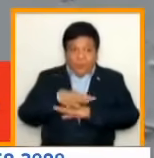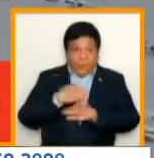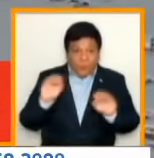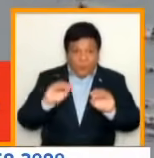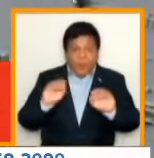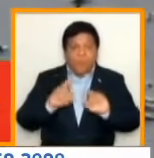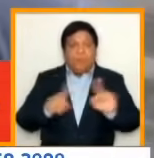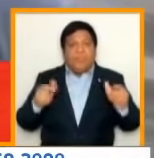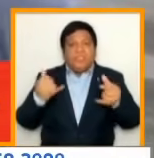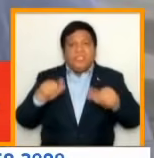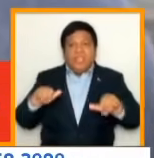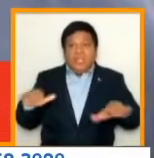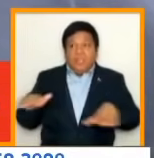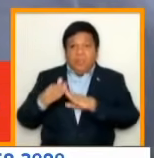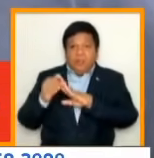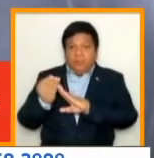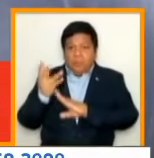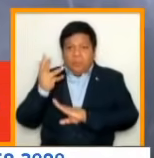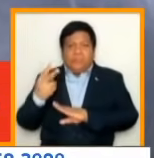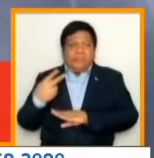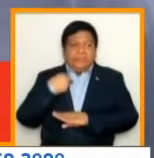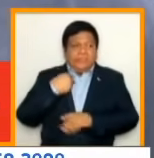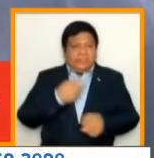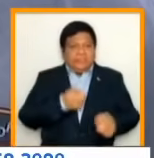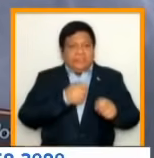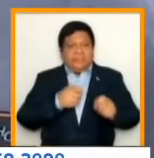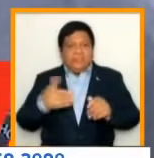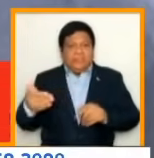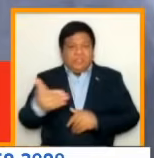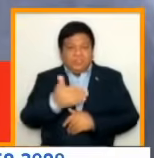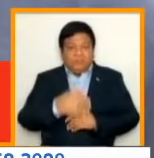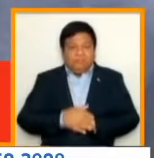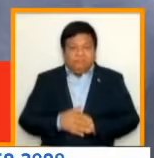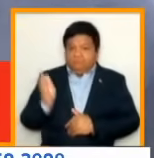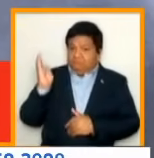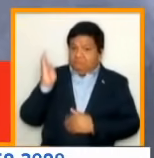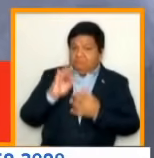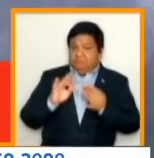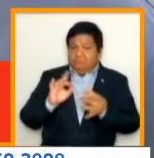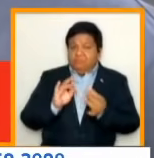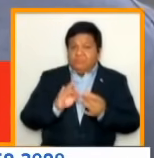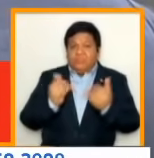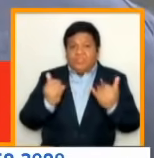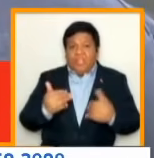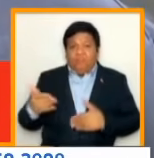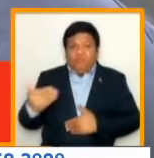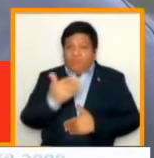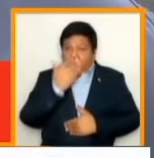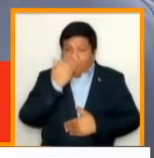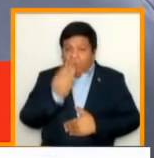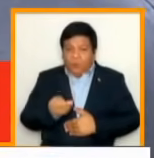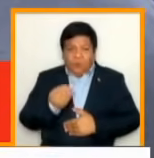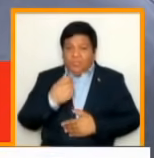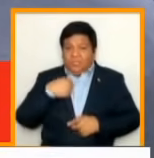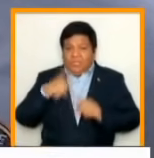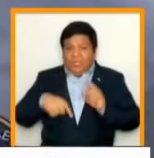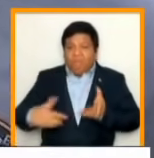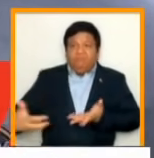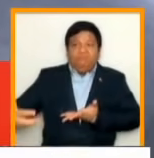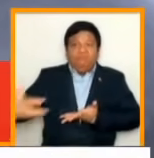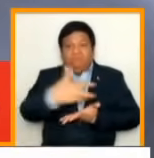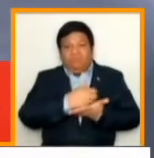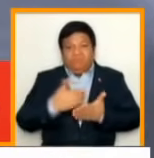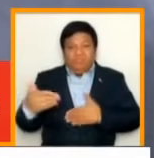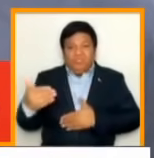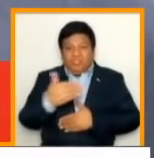ang pangingisda. Kulang kasi yung supply ng isda ngayon kasi hindi kami maka-harvest doon sa kabilang bayan,